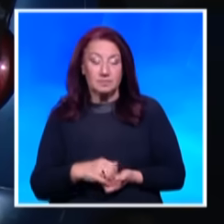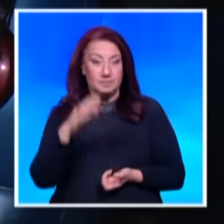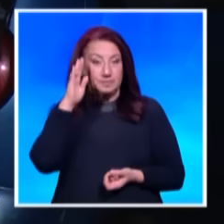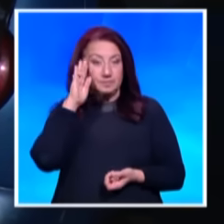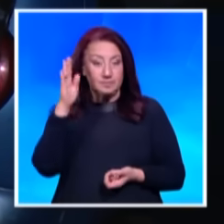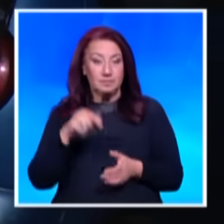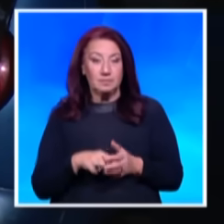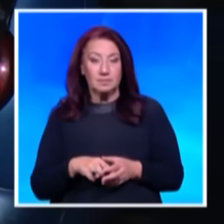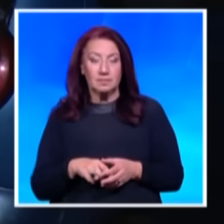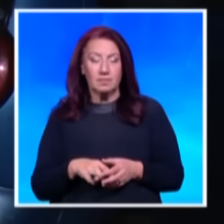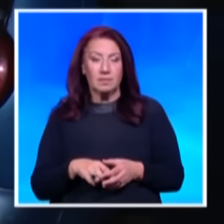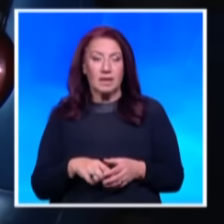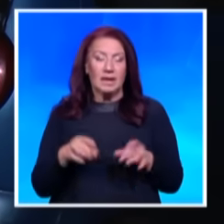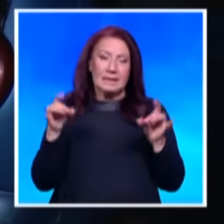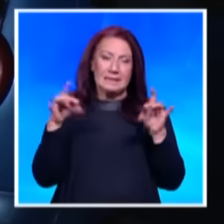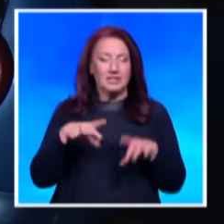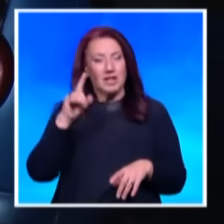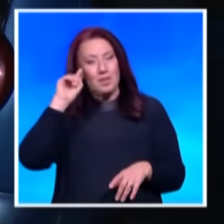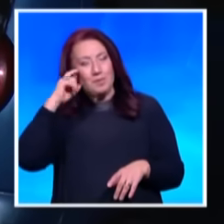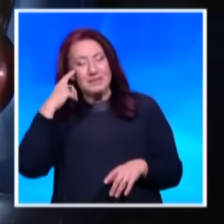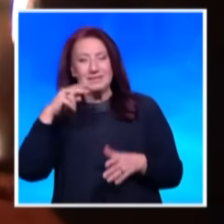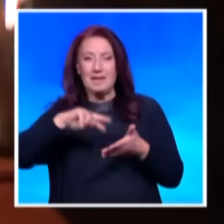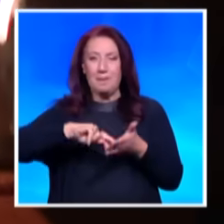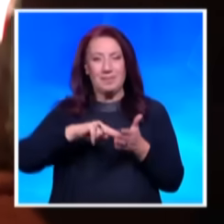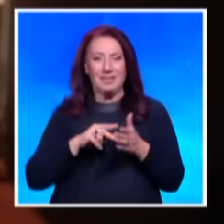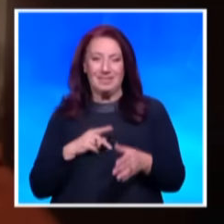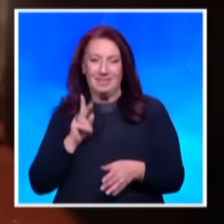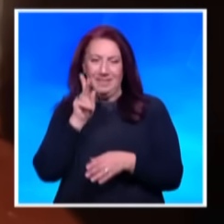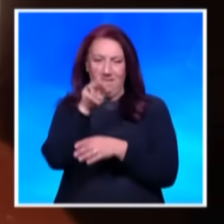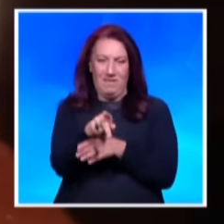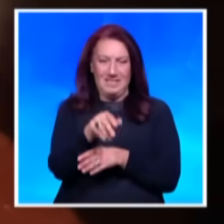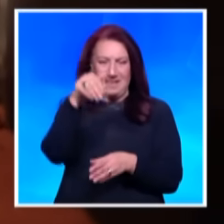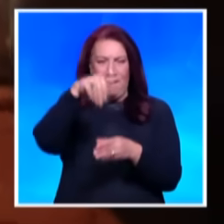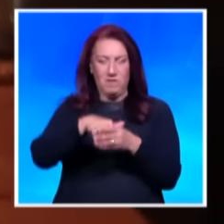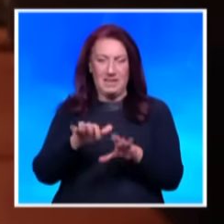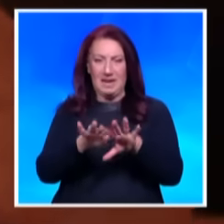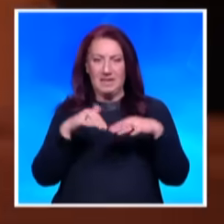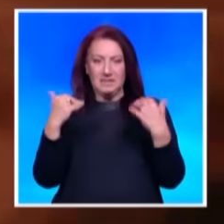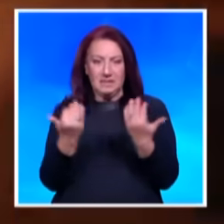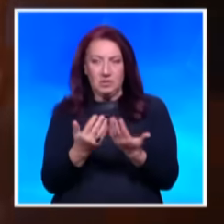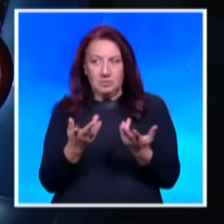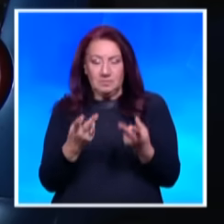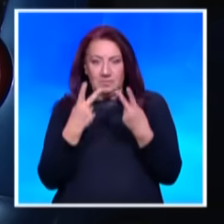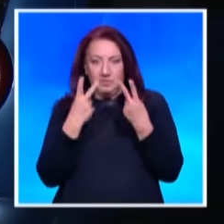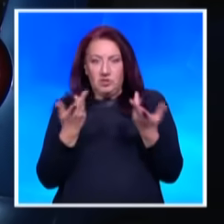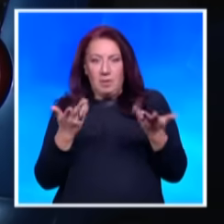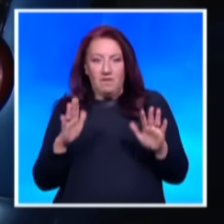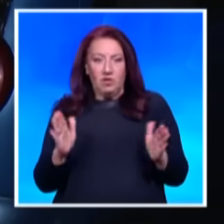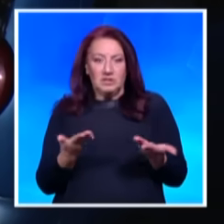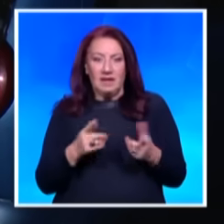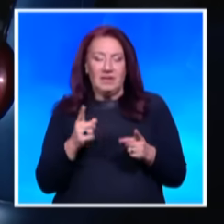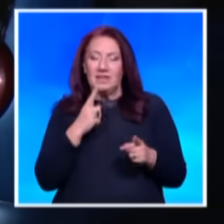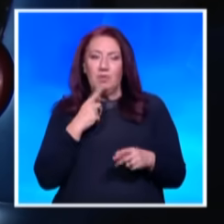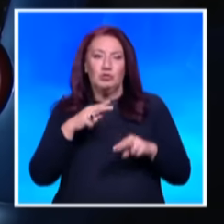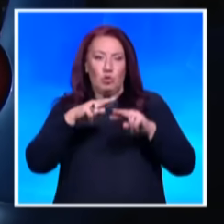Здравейте. Да, първоначално бяхме замислили като план да бъдем вътре в рамките на националния стадион, но предвид това, което се случва, нямаше как просто да